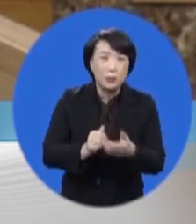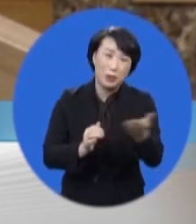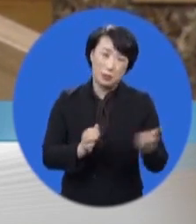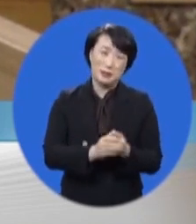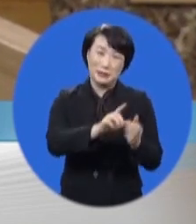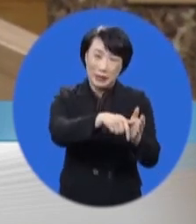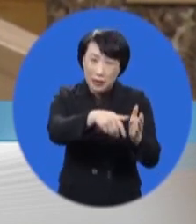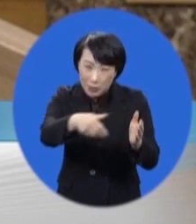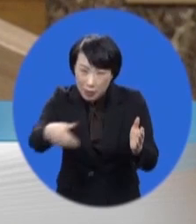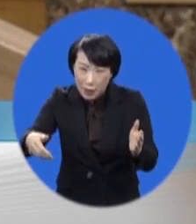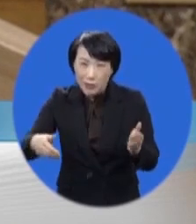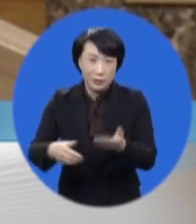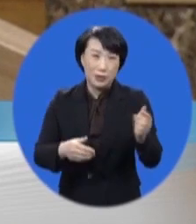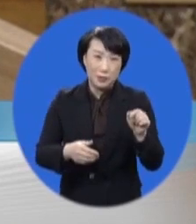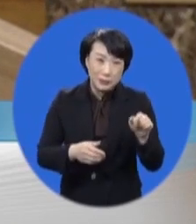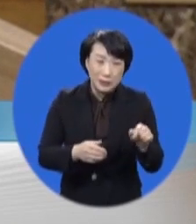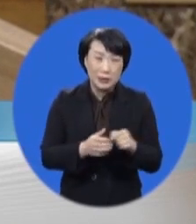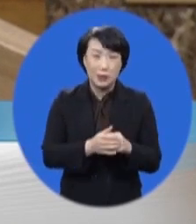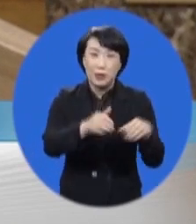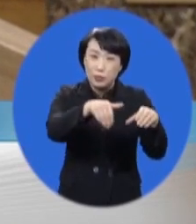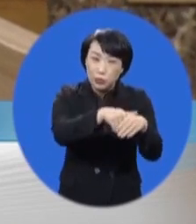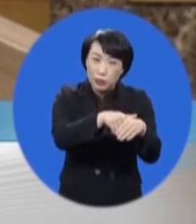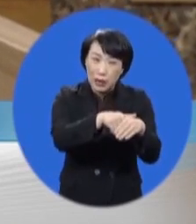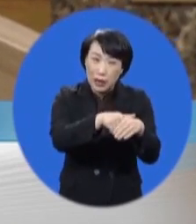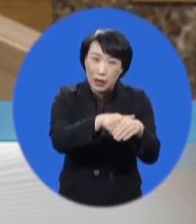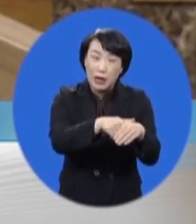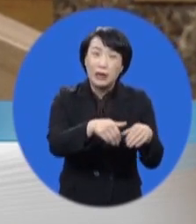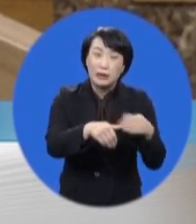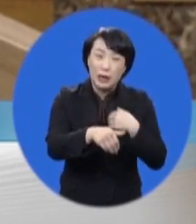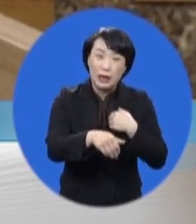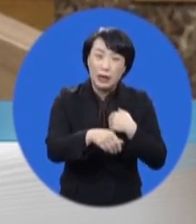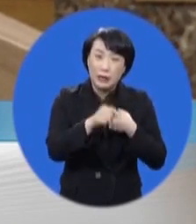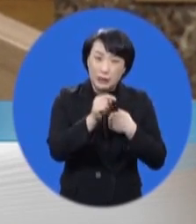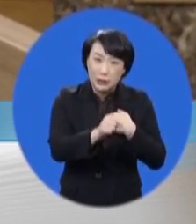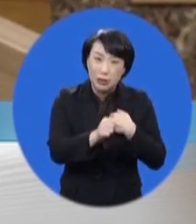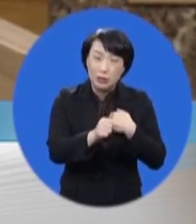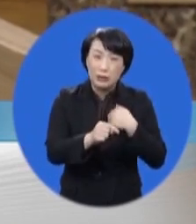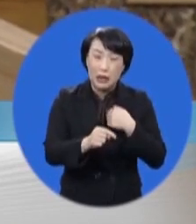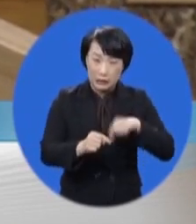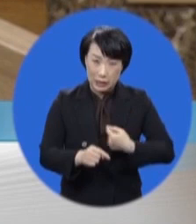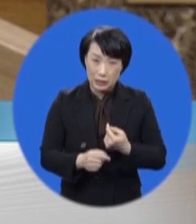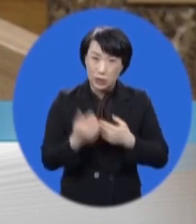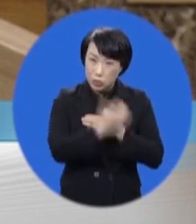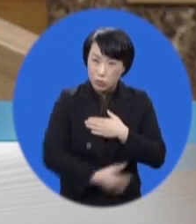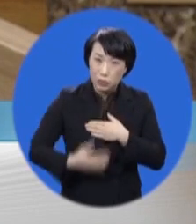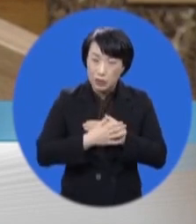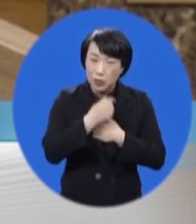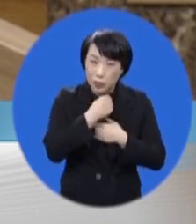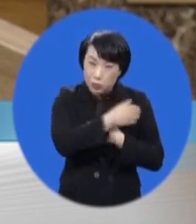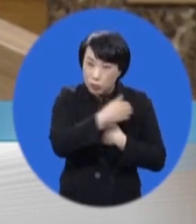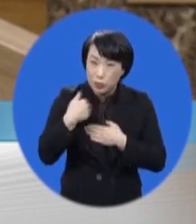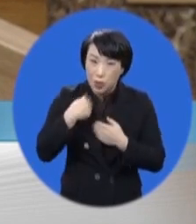세월을 물질 문명의 더비 속에서 자기 자신의 육신의